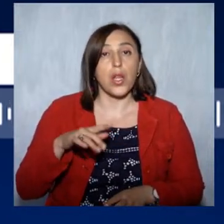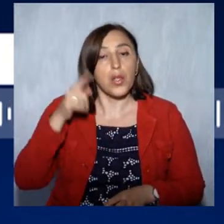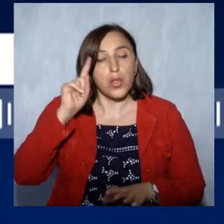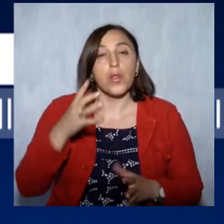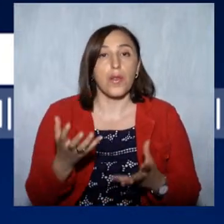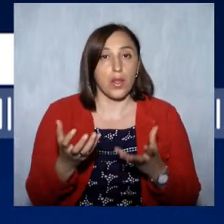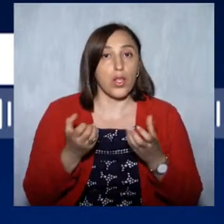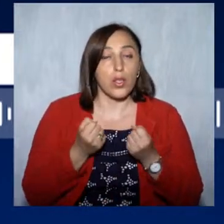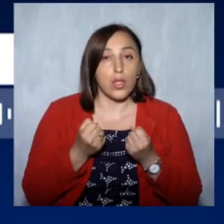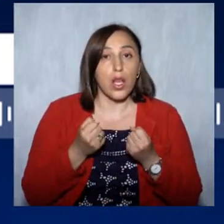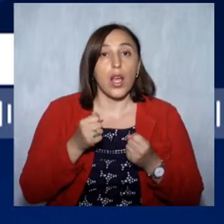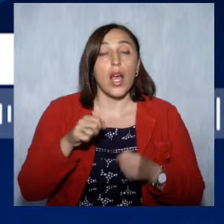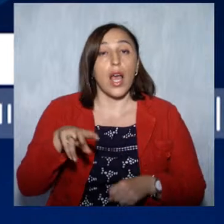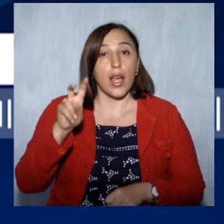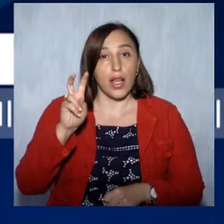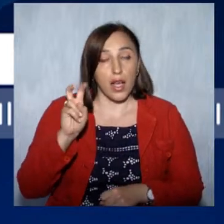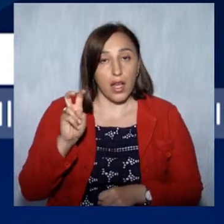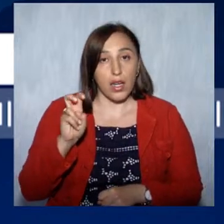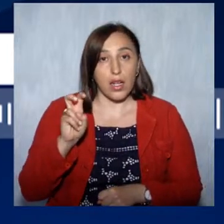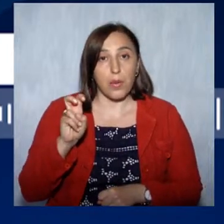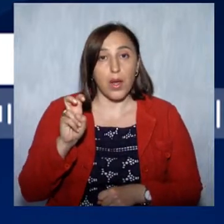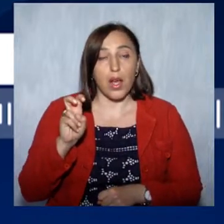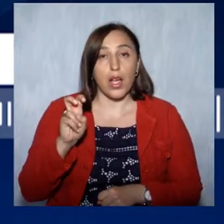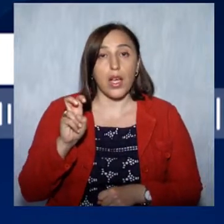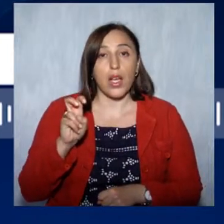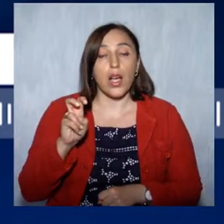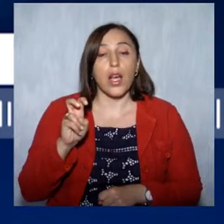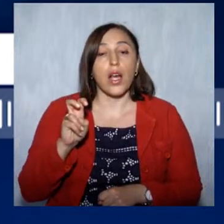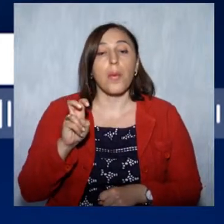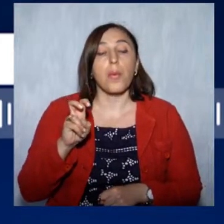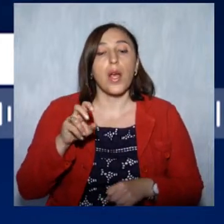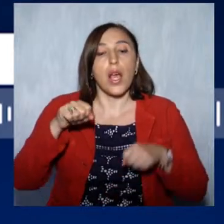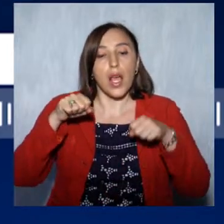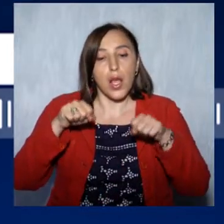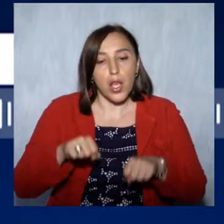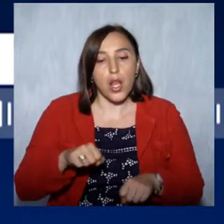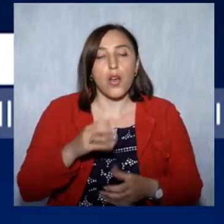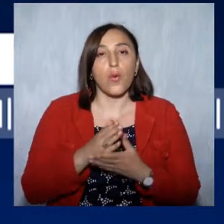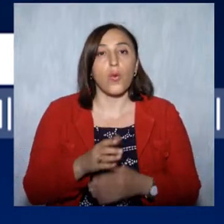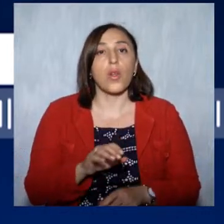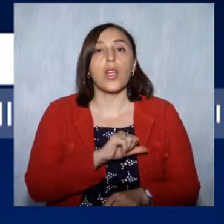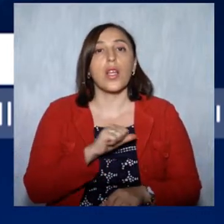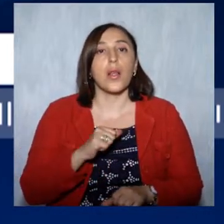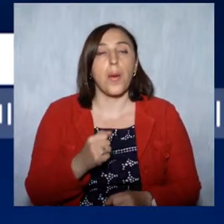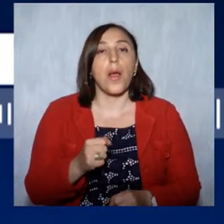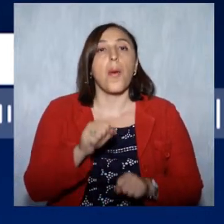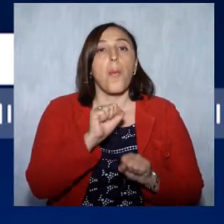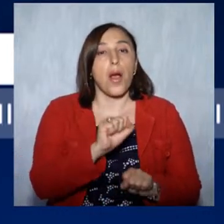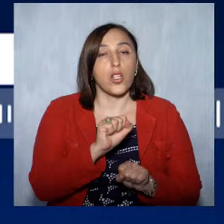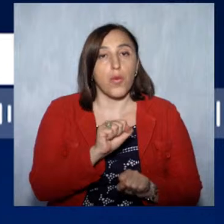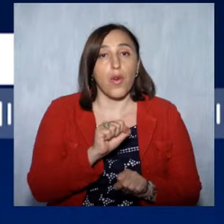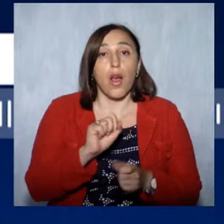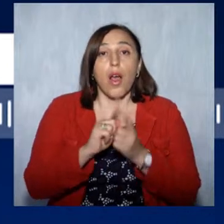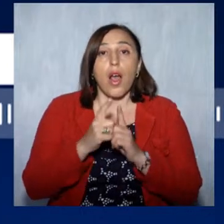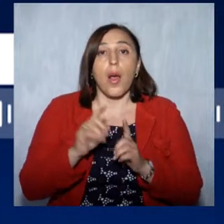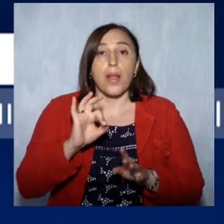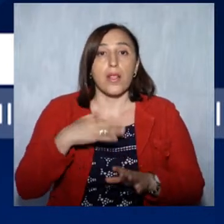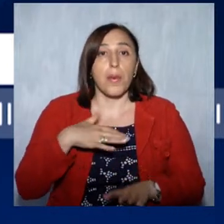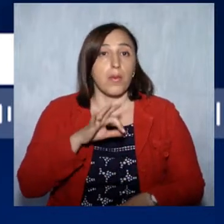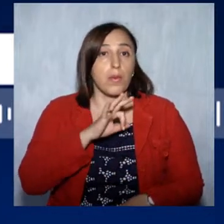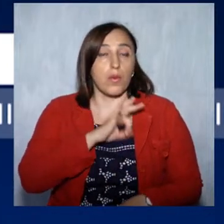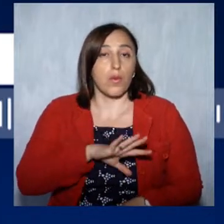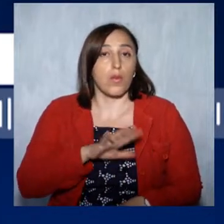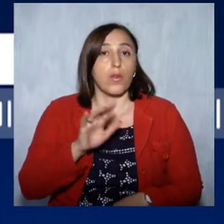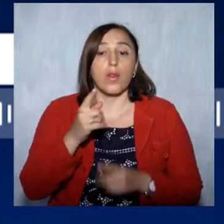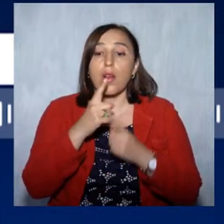է Լեռնային Ղարաբաղի իրավունքը պաշտպանելու։ Դա շատ լավ հայտարարություն է մեզ համար։ Այո,